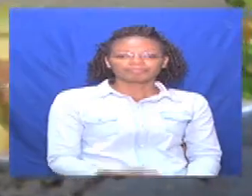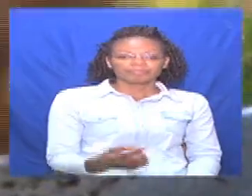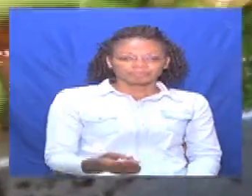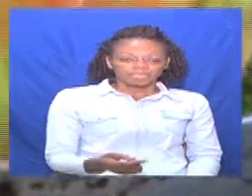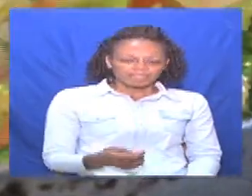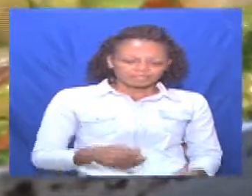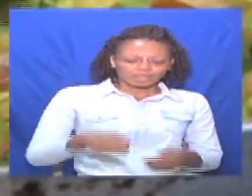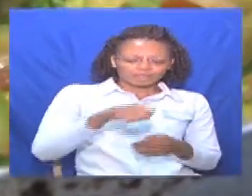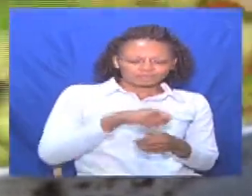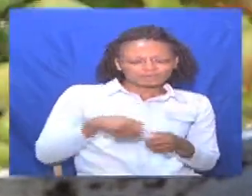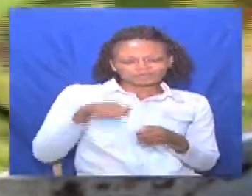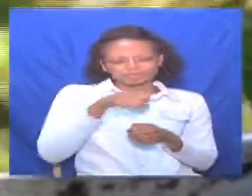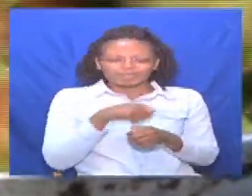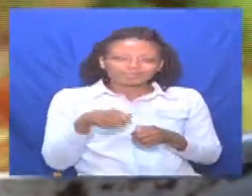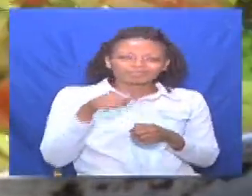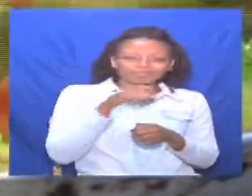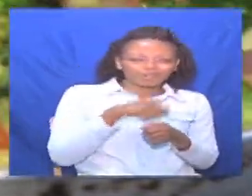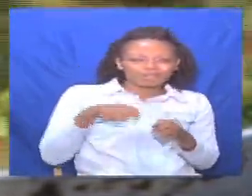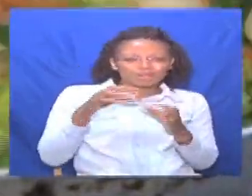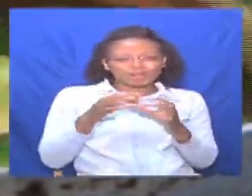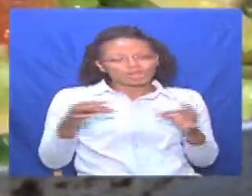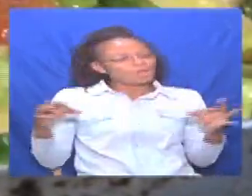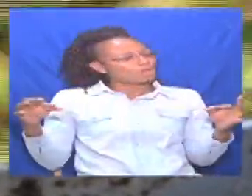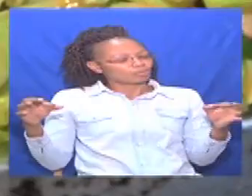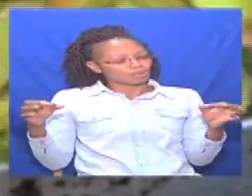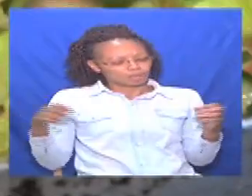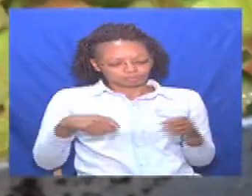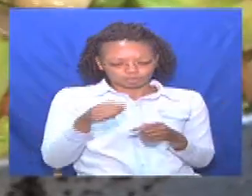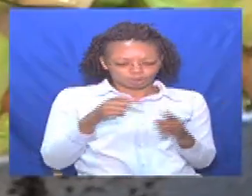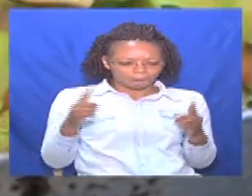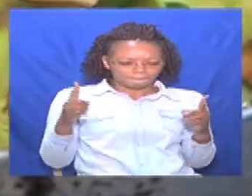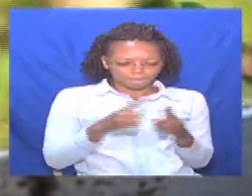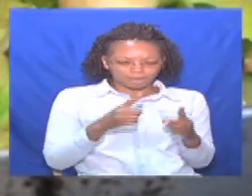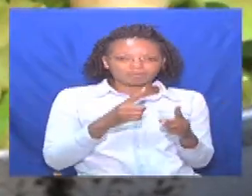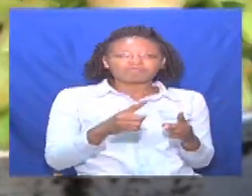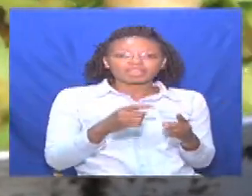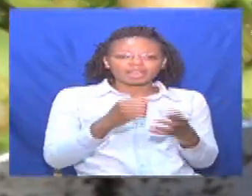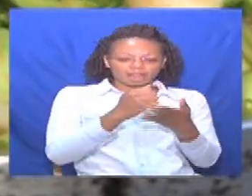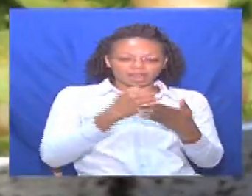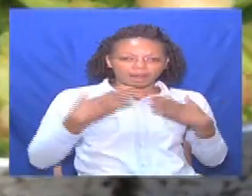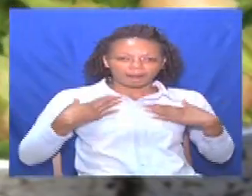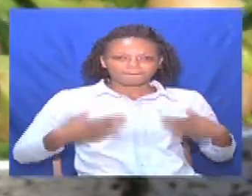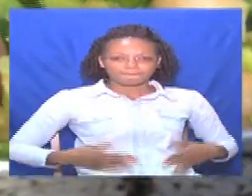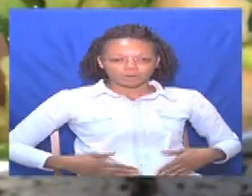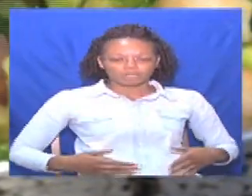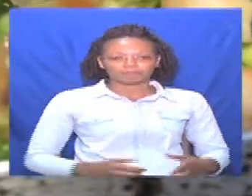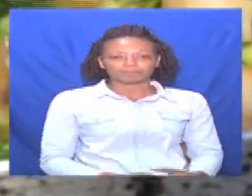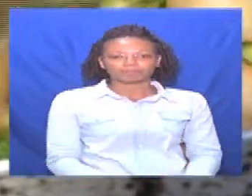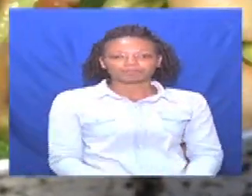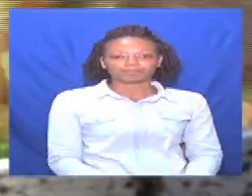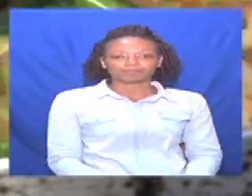Usiache mboga yako iive sana kwani ladha na madini yake yatapotea. If you have roiko, you can add as you